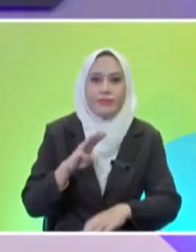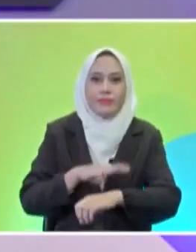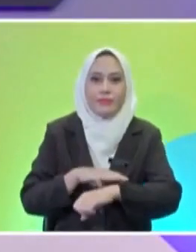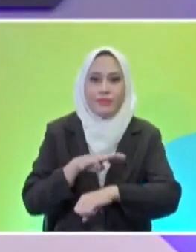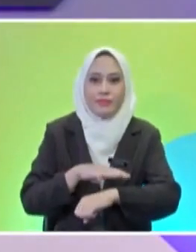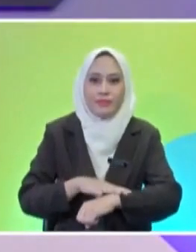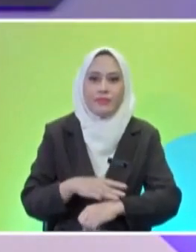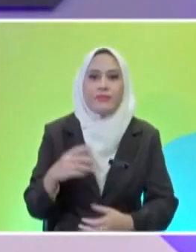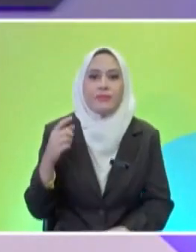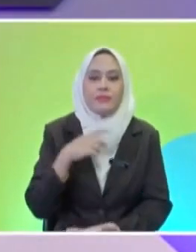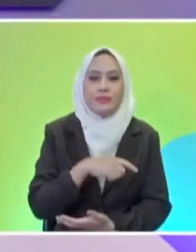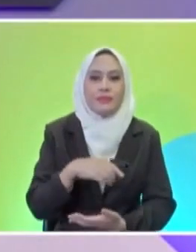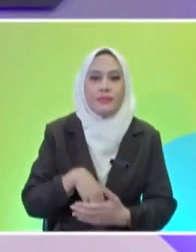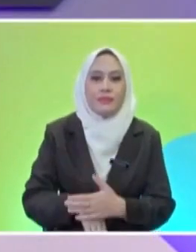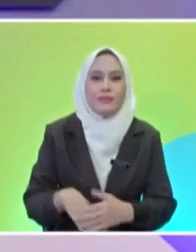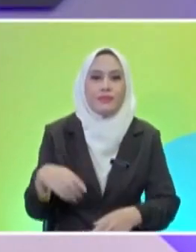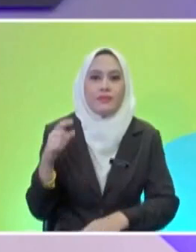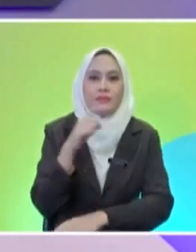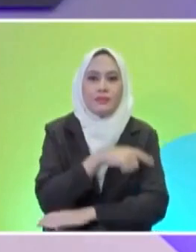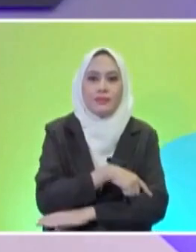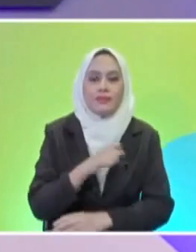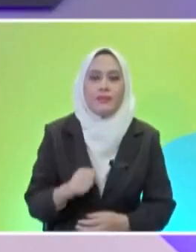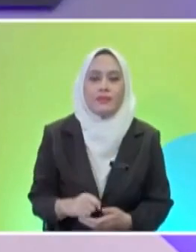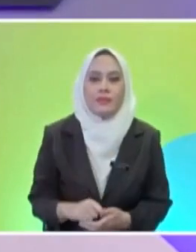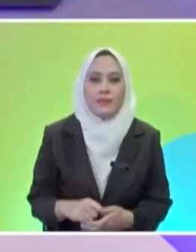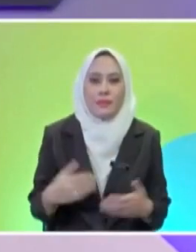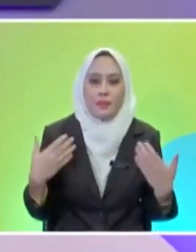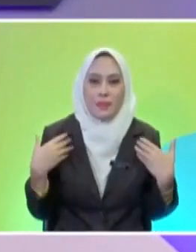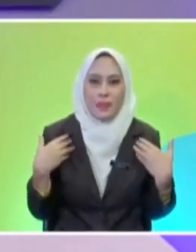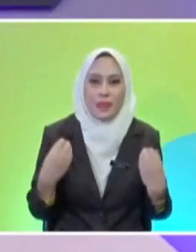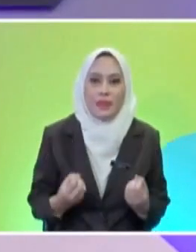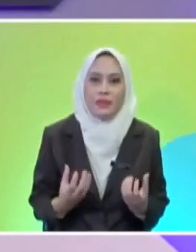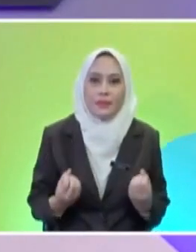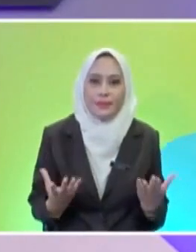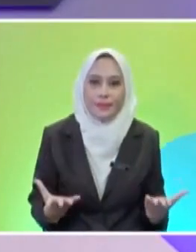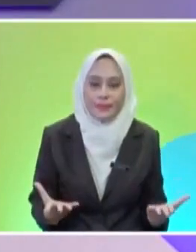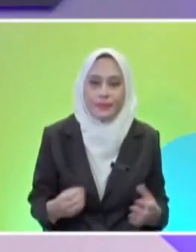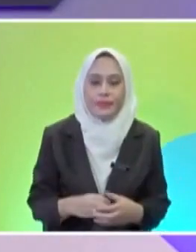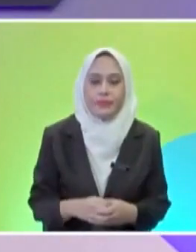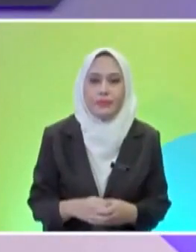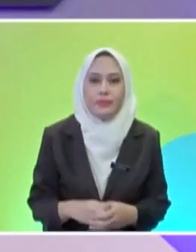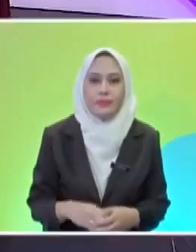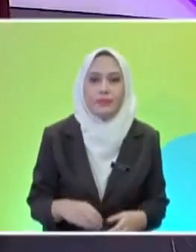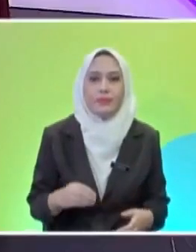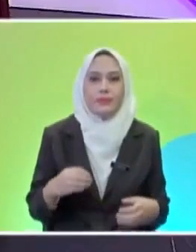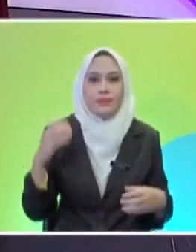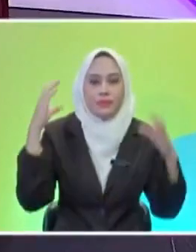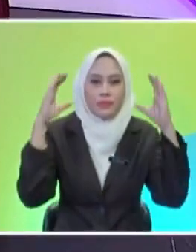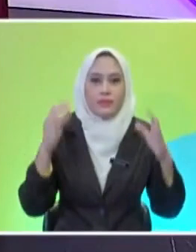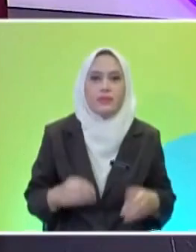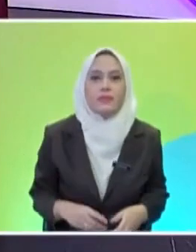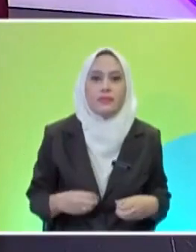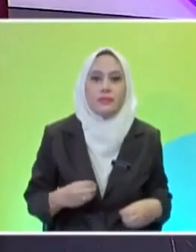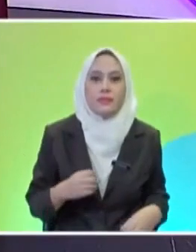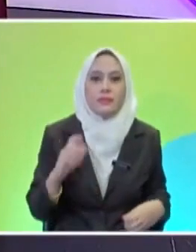Waktu dalam sehari, cikgu? Ada beberapa dan cikgu akan perkenalkan satu per satu. Yang